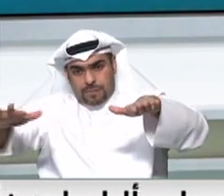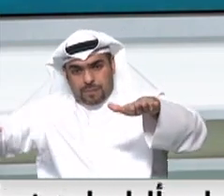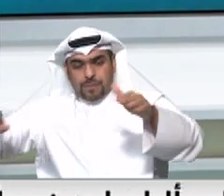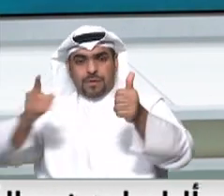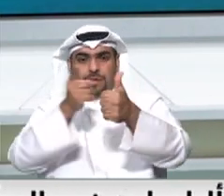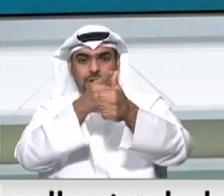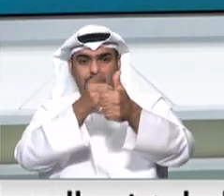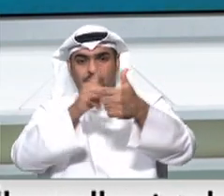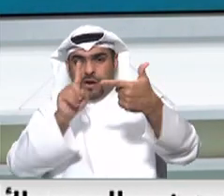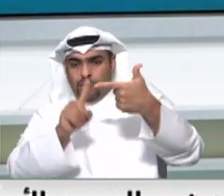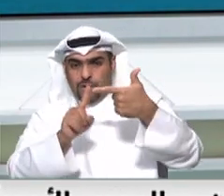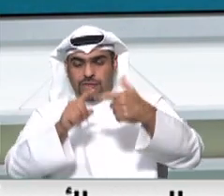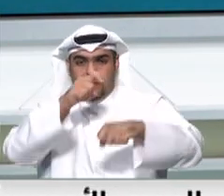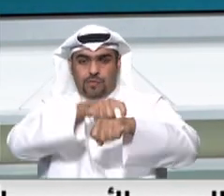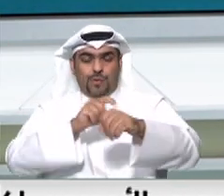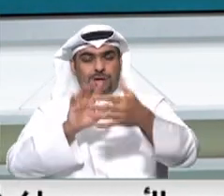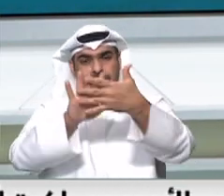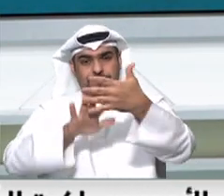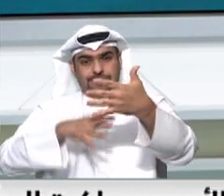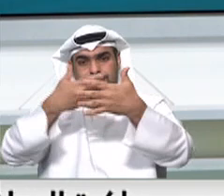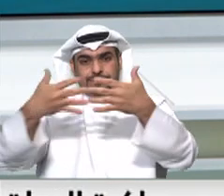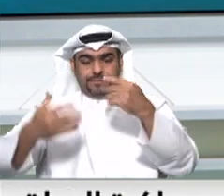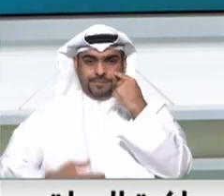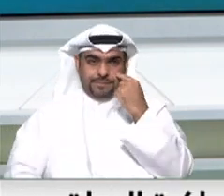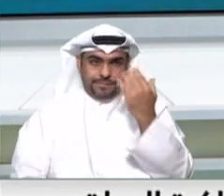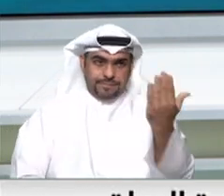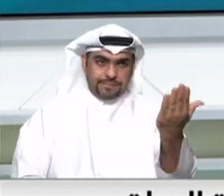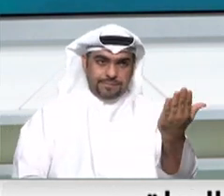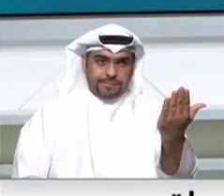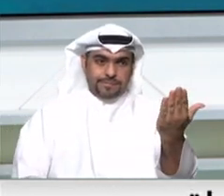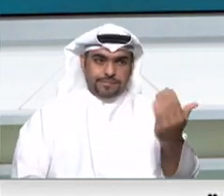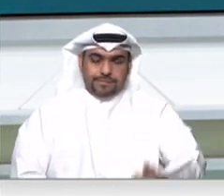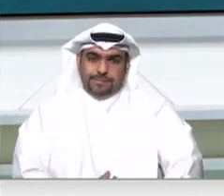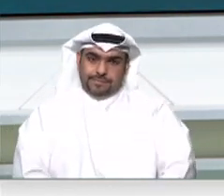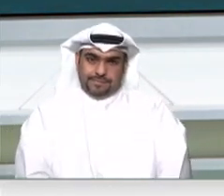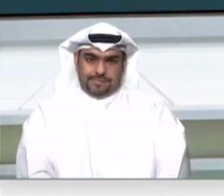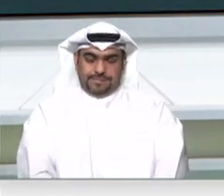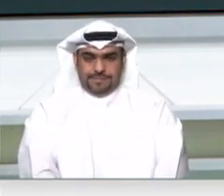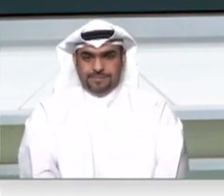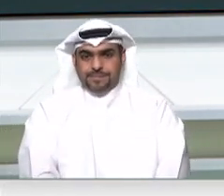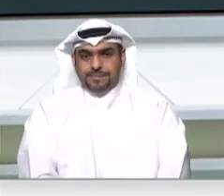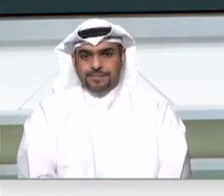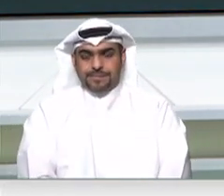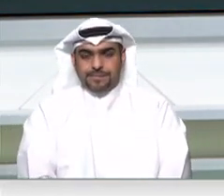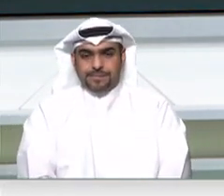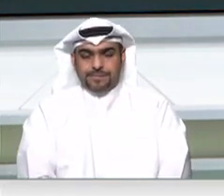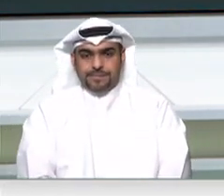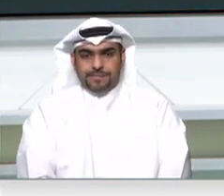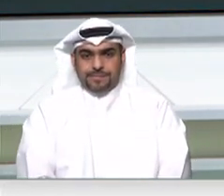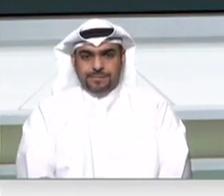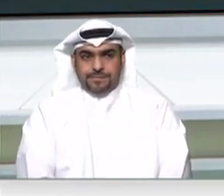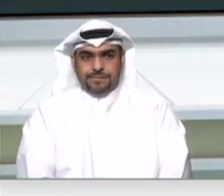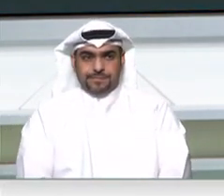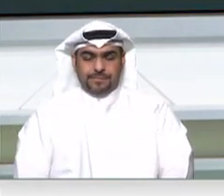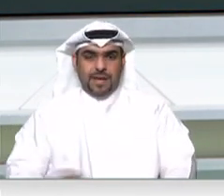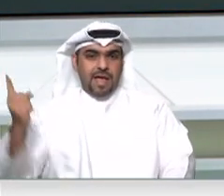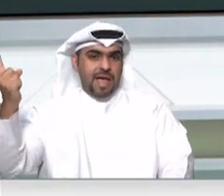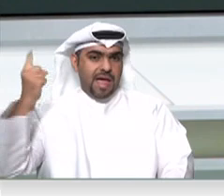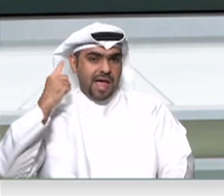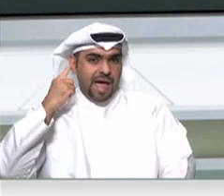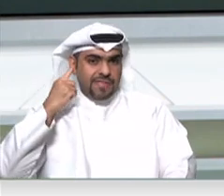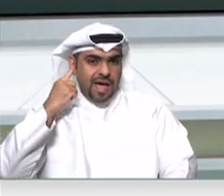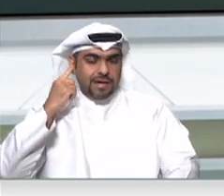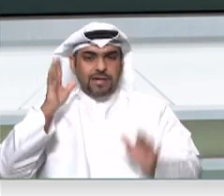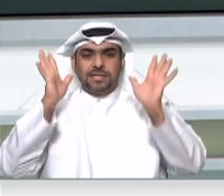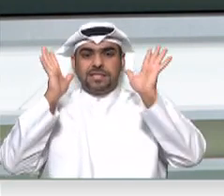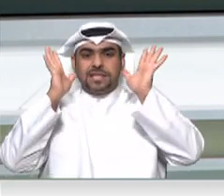الساعة 4:14 صباحا، والجزر الثاني الساعة 4:23 مساء. أذان الفجر حسب